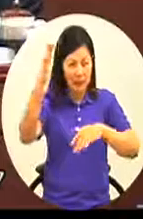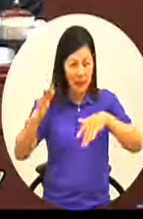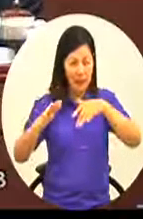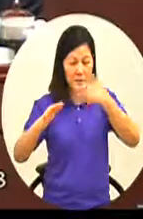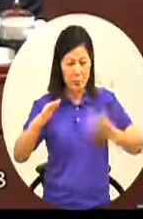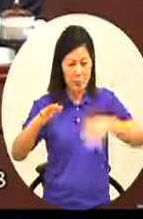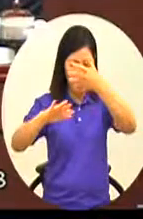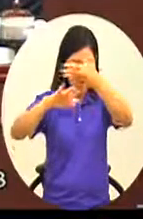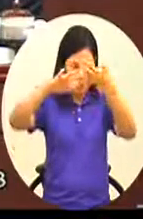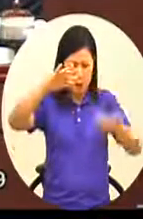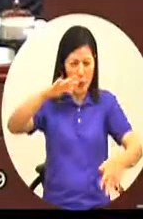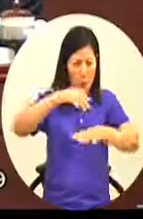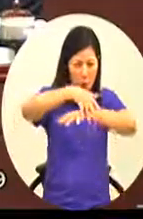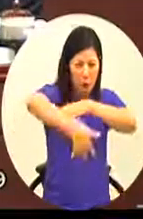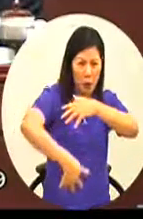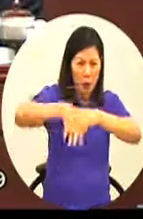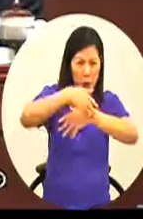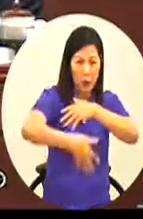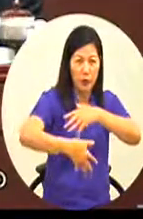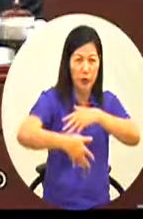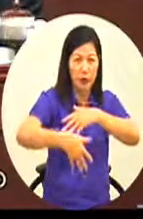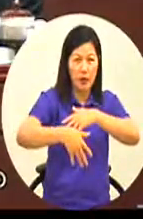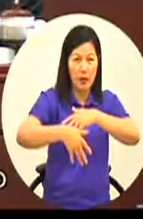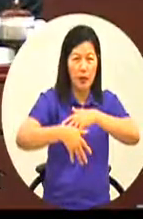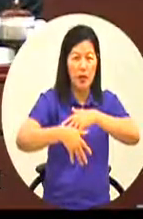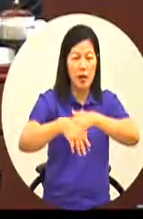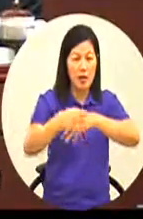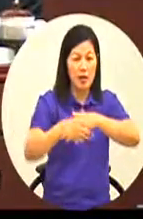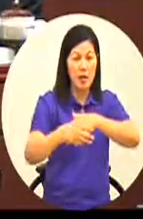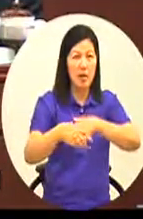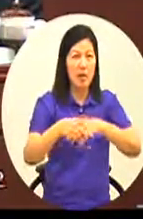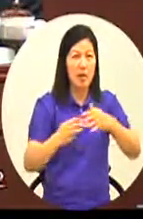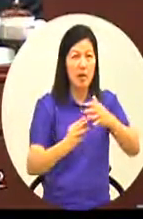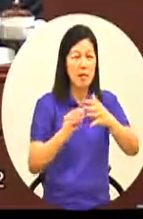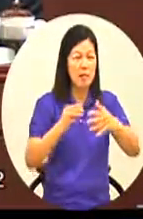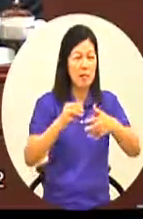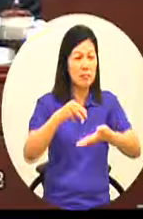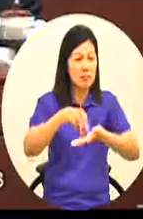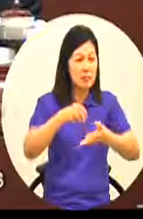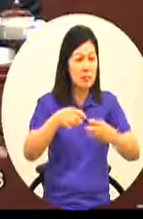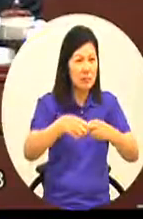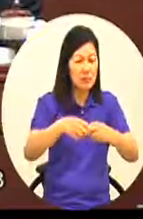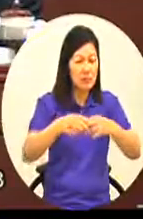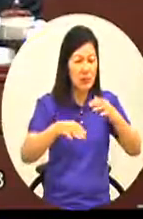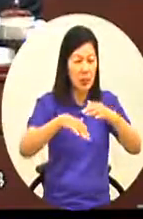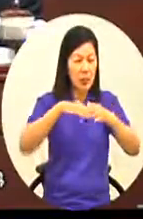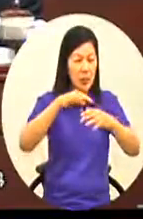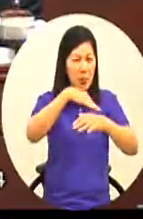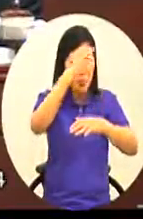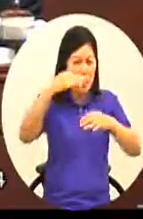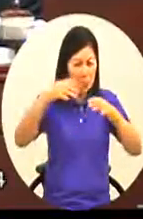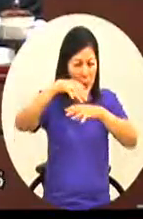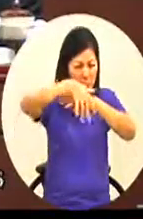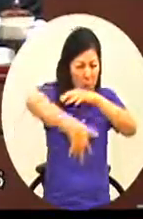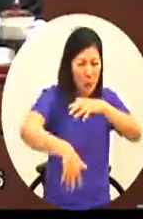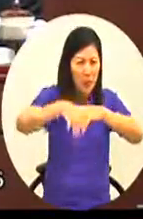所有的山，咱的富林金一起叫山，它是整个山，它不是，伊不是讲咱都会倒下个去啊，一起规条山